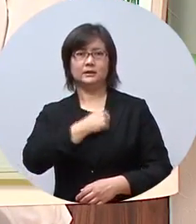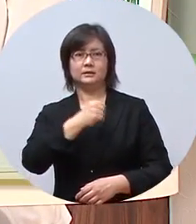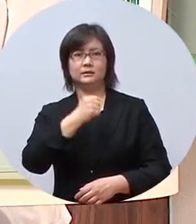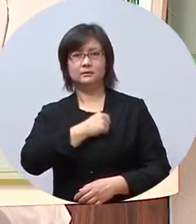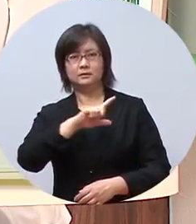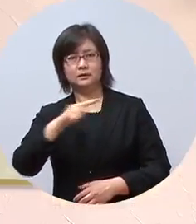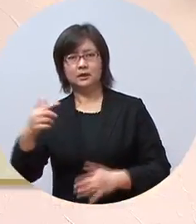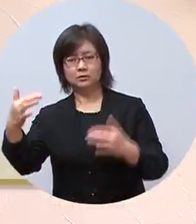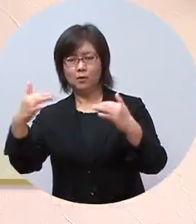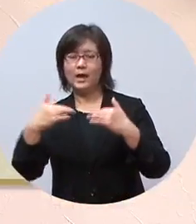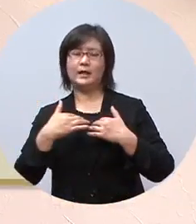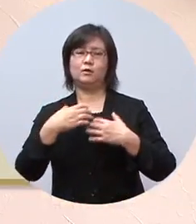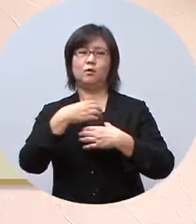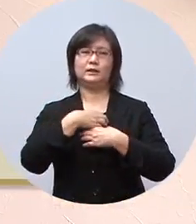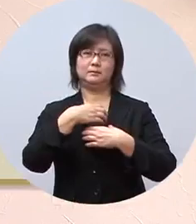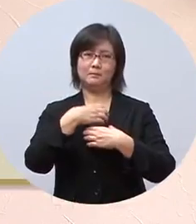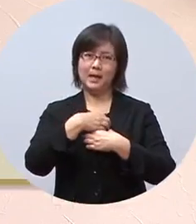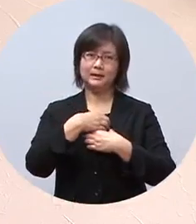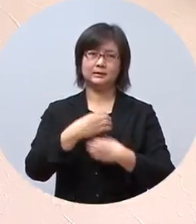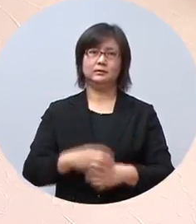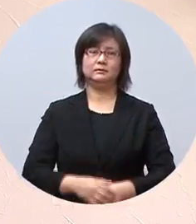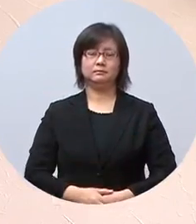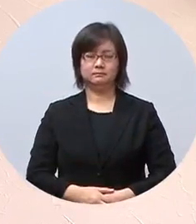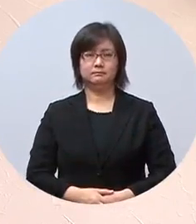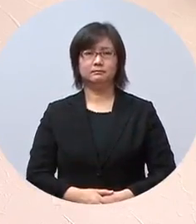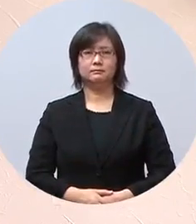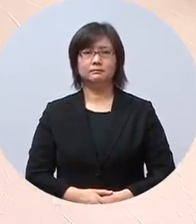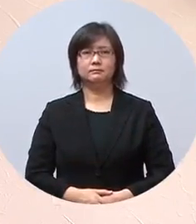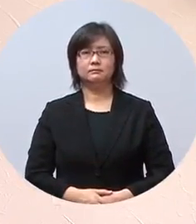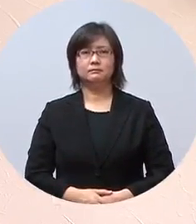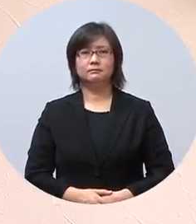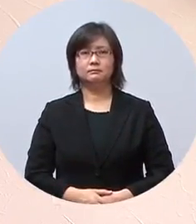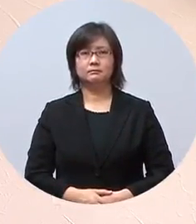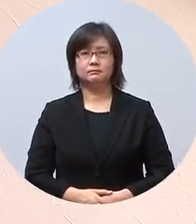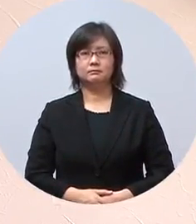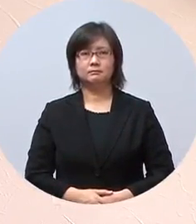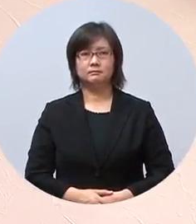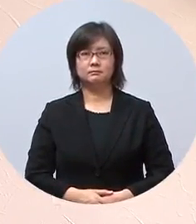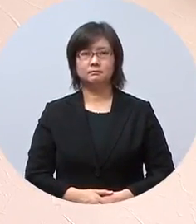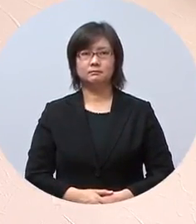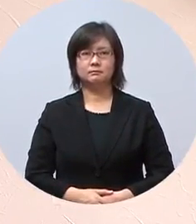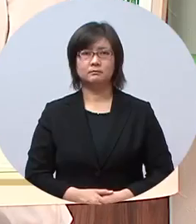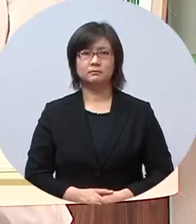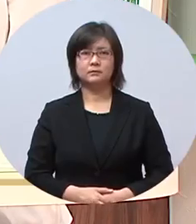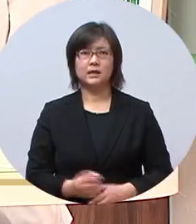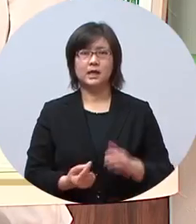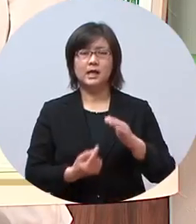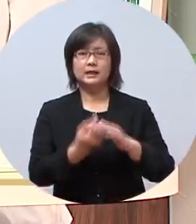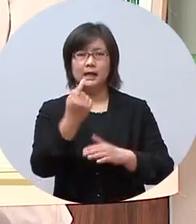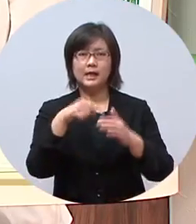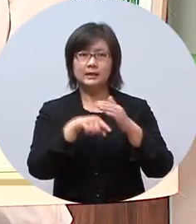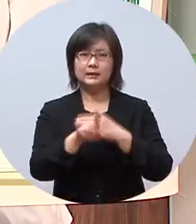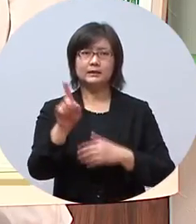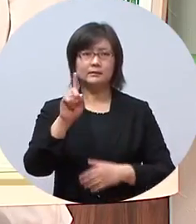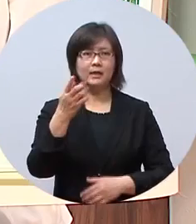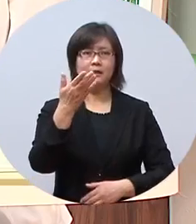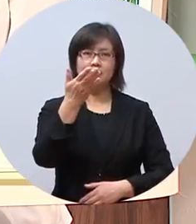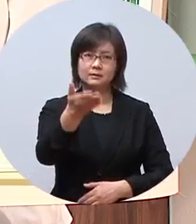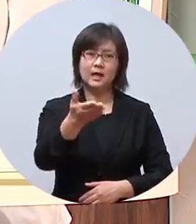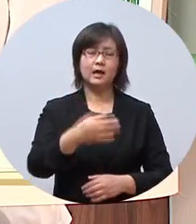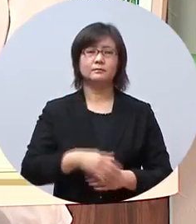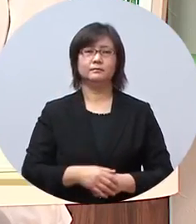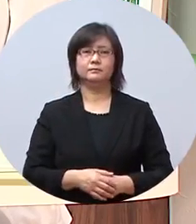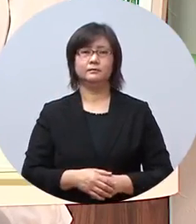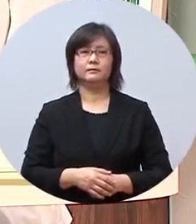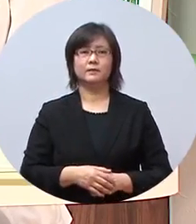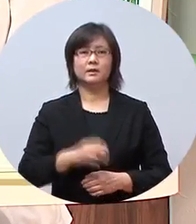されています。 心配ですね。その PM2.5 はどのように発生するんですか。 PM2.5 には物